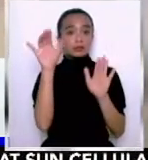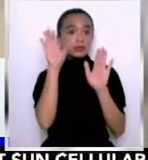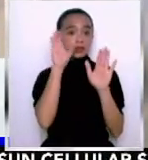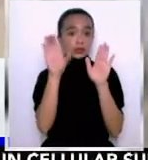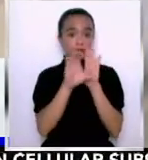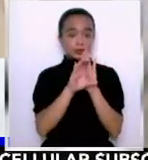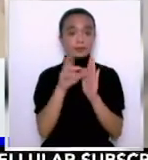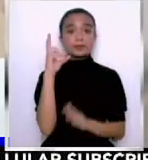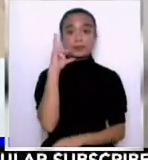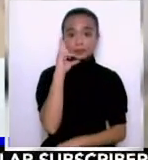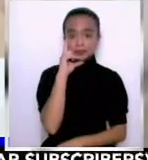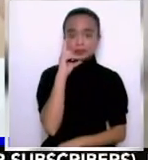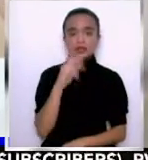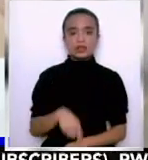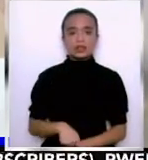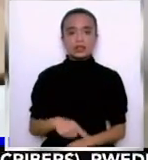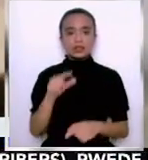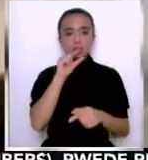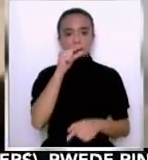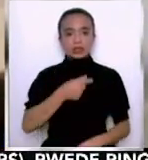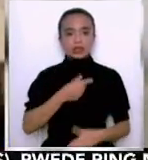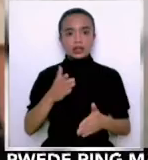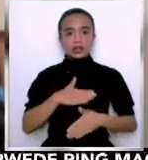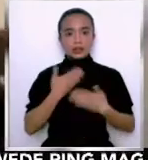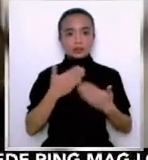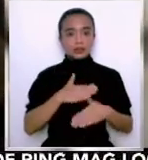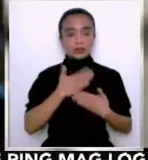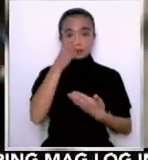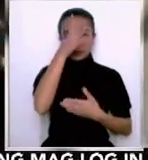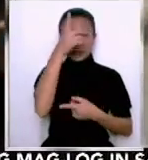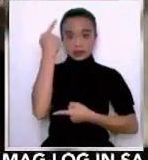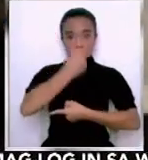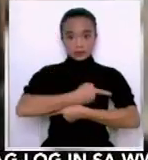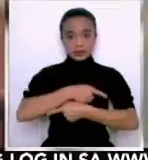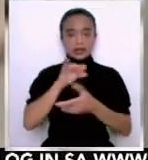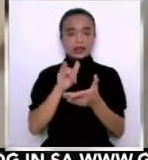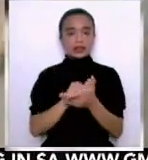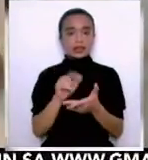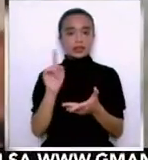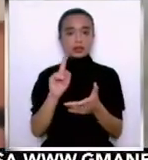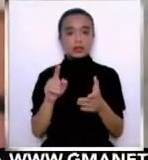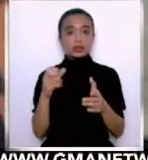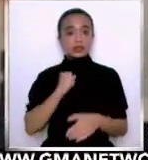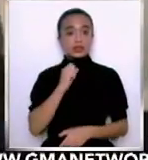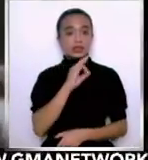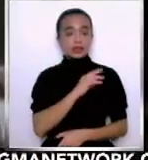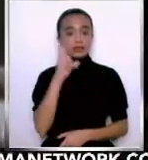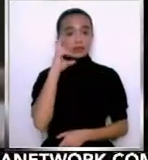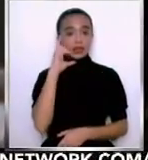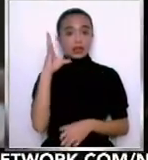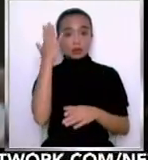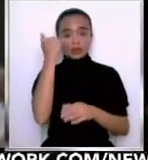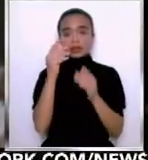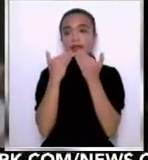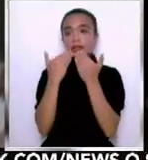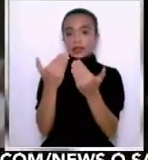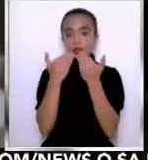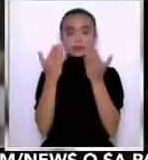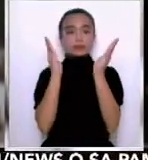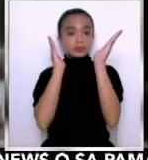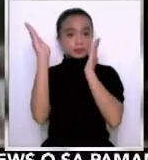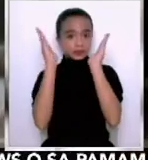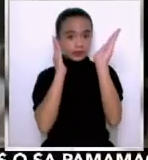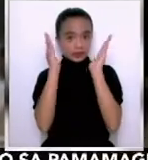din sila ng pagbati na Happy Father's Day. Paraan daw ito ng close-in staff ni Pangulong Duterte para pasalamatan siya sa kanyang serbisyo at